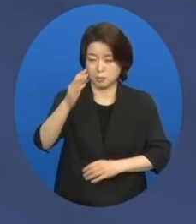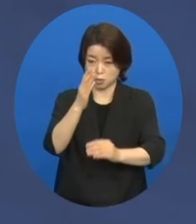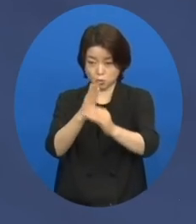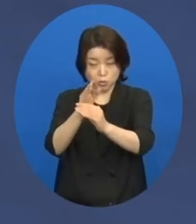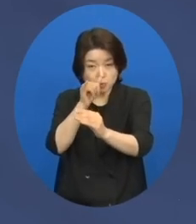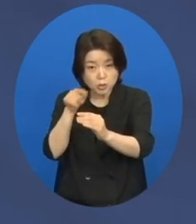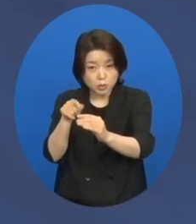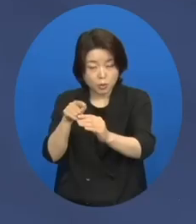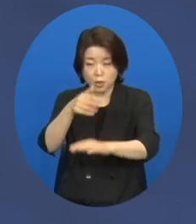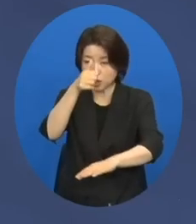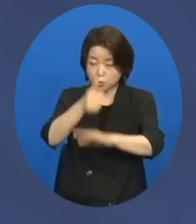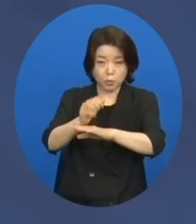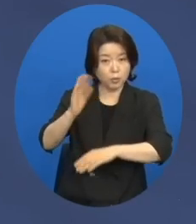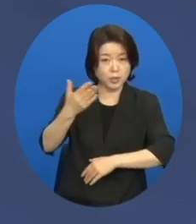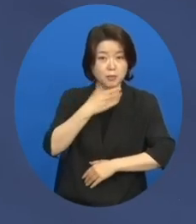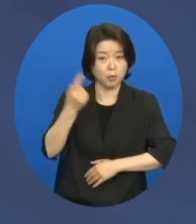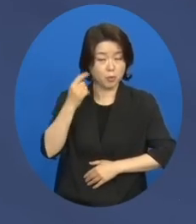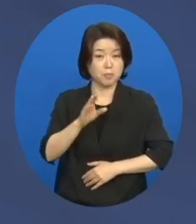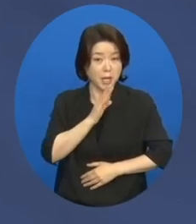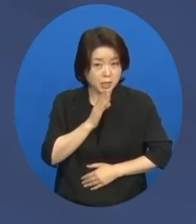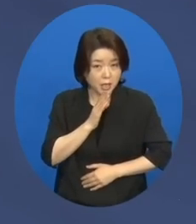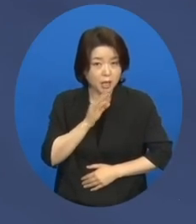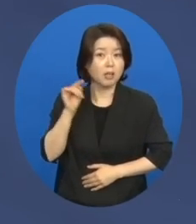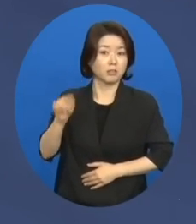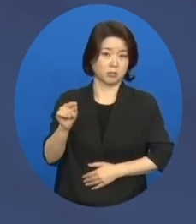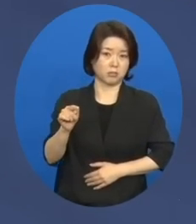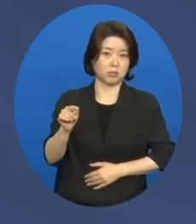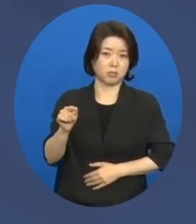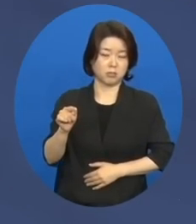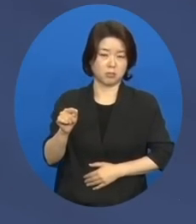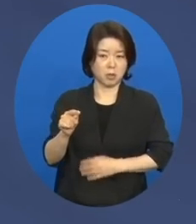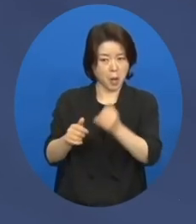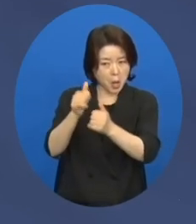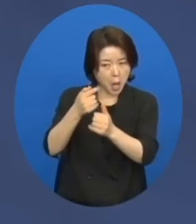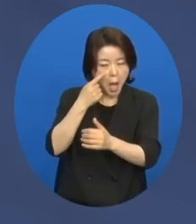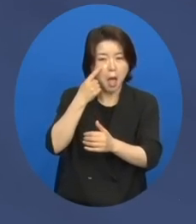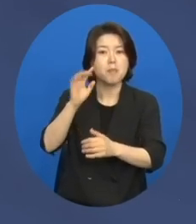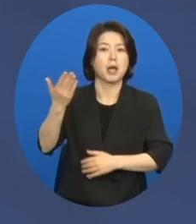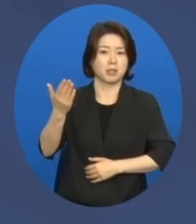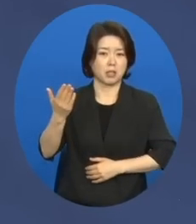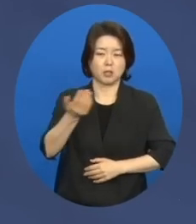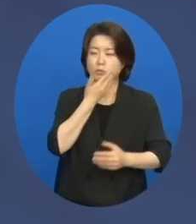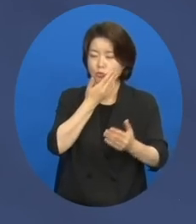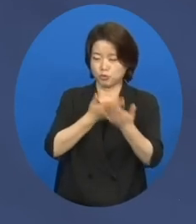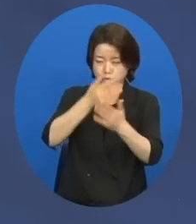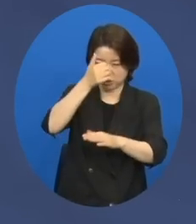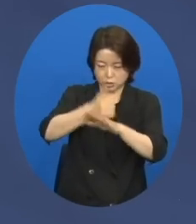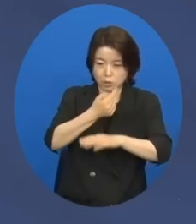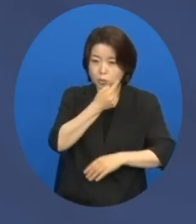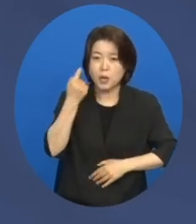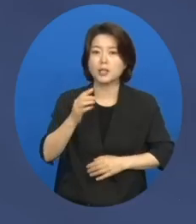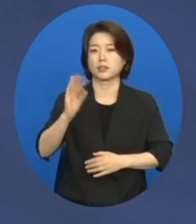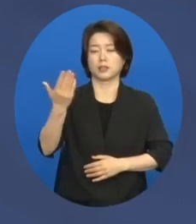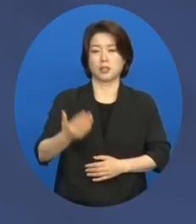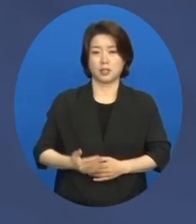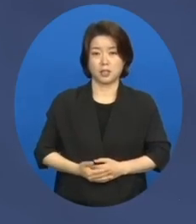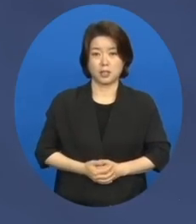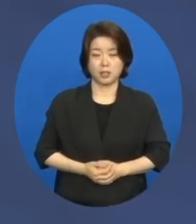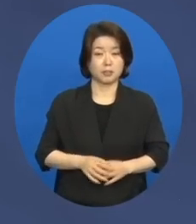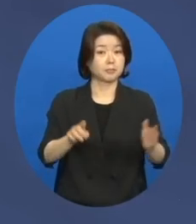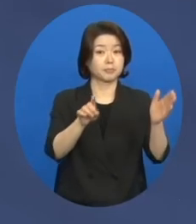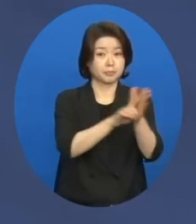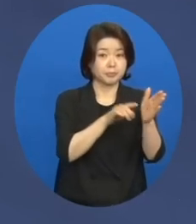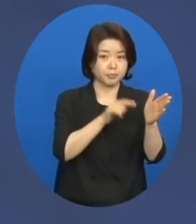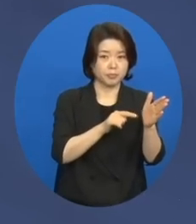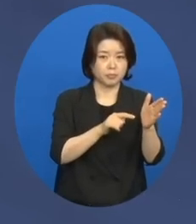중심이고 결론인 복음이냐라고 하는 것이 테스트의 중요한 최후의 확증이고요. 믿음도